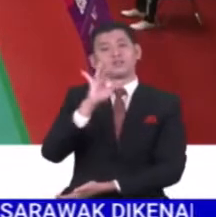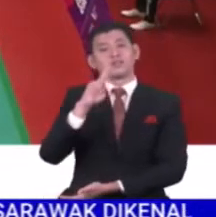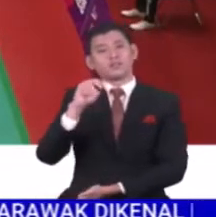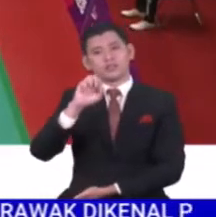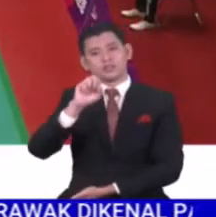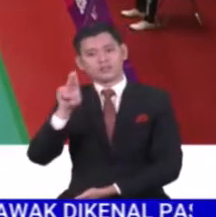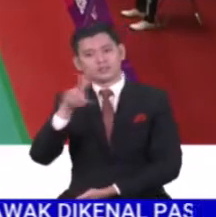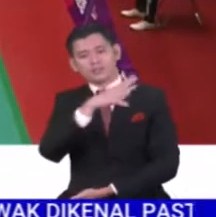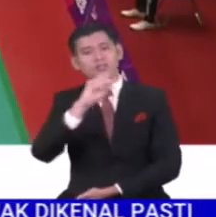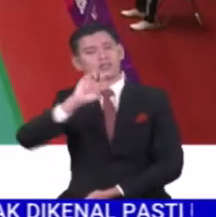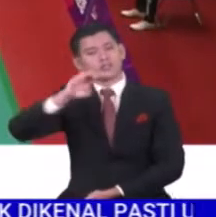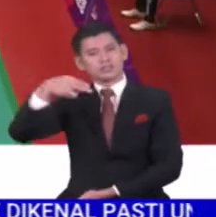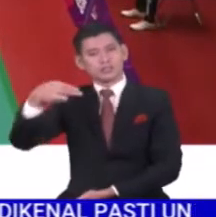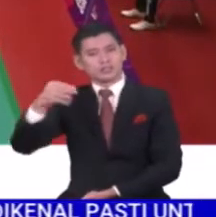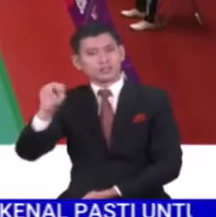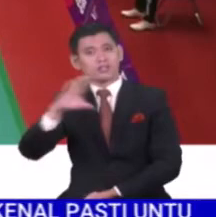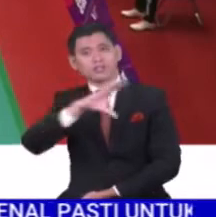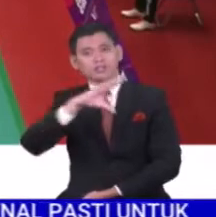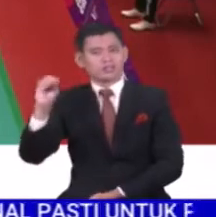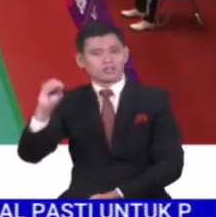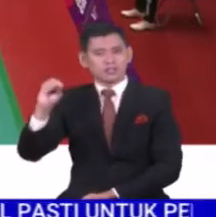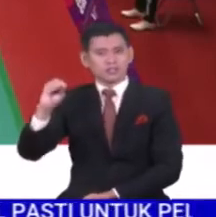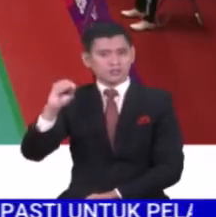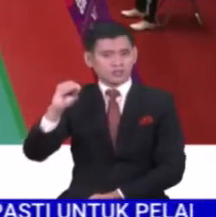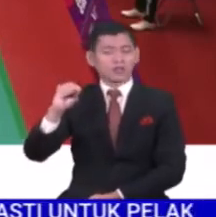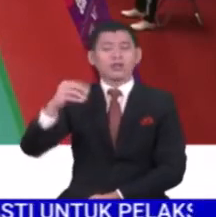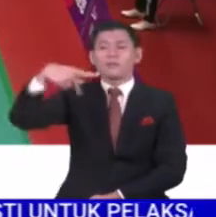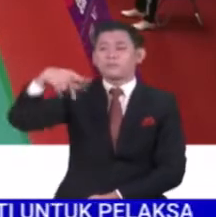gandengannya masukan